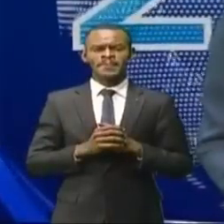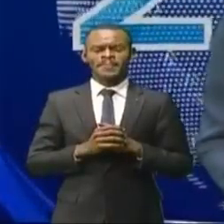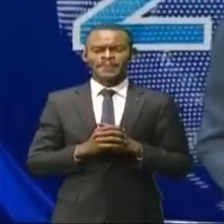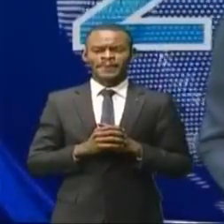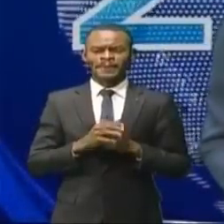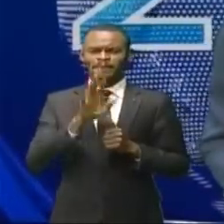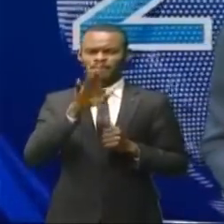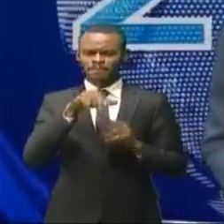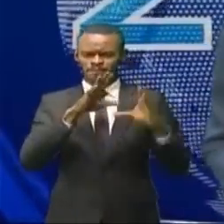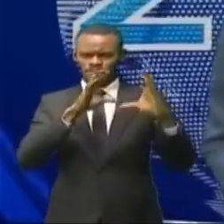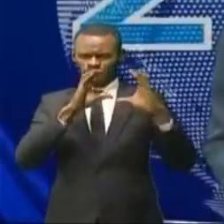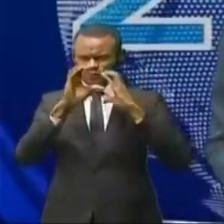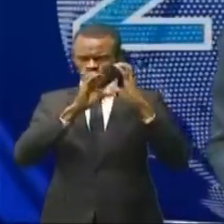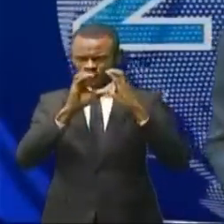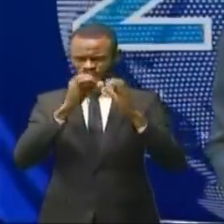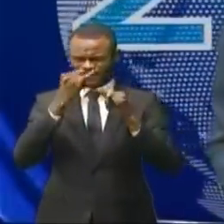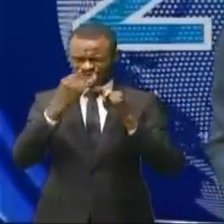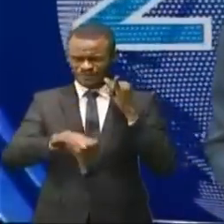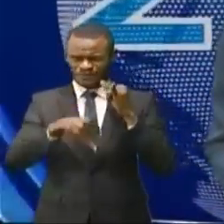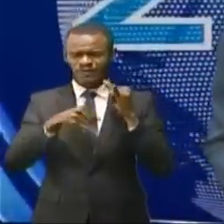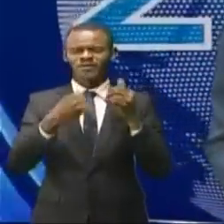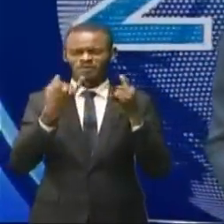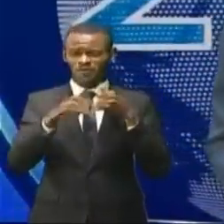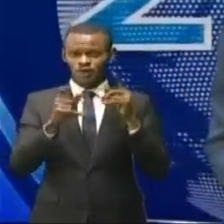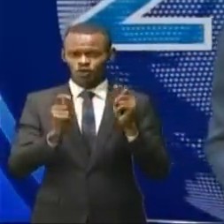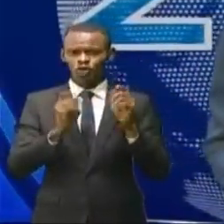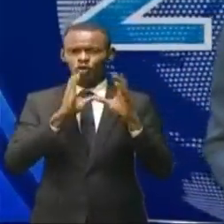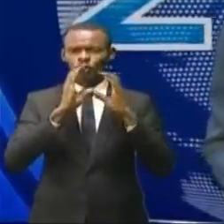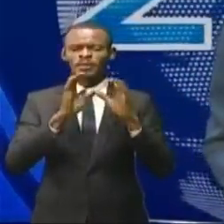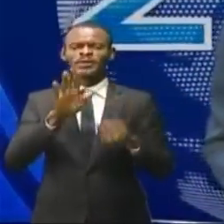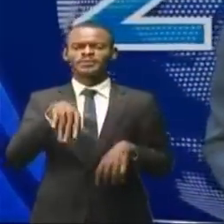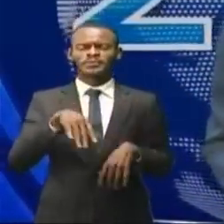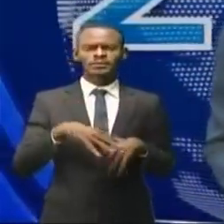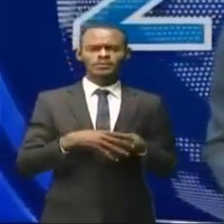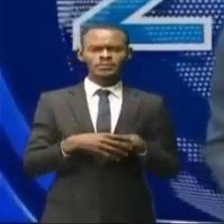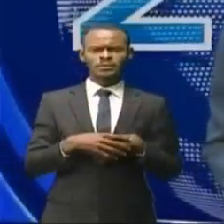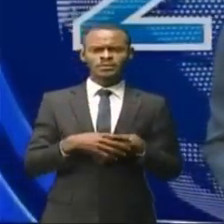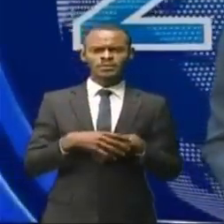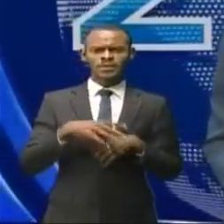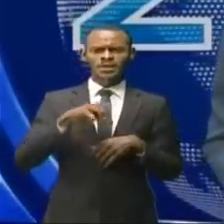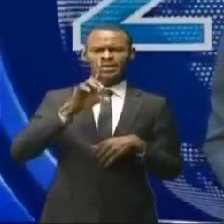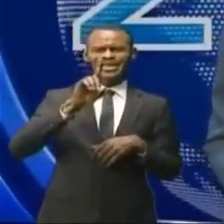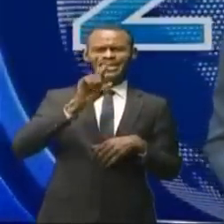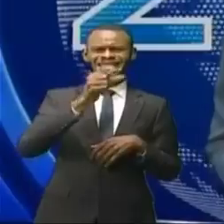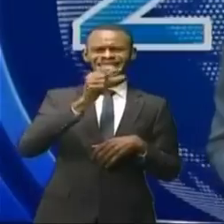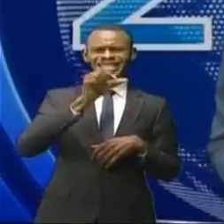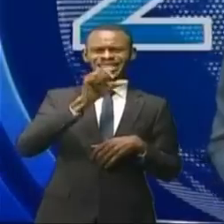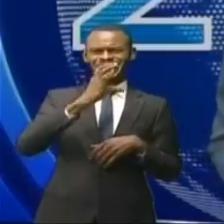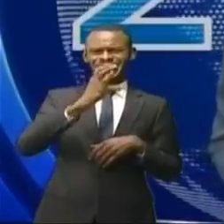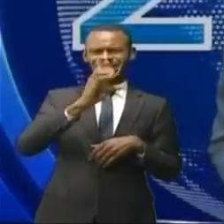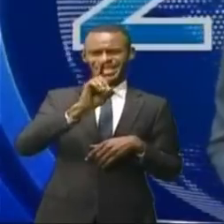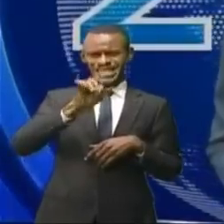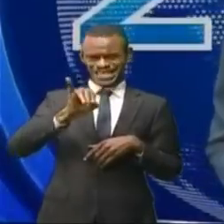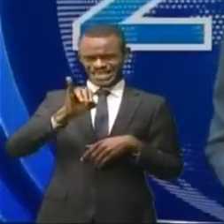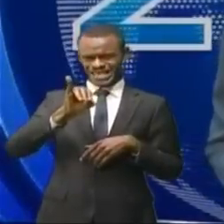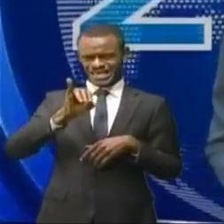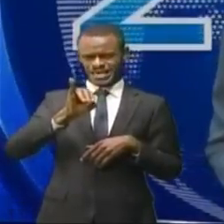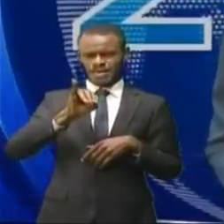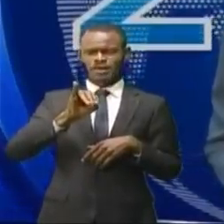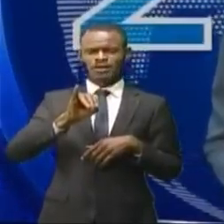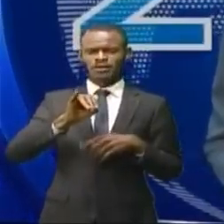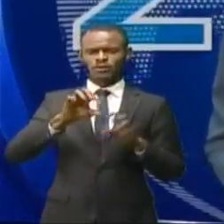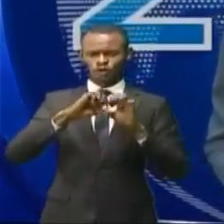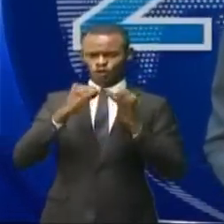et puis ce communiqué pour boucler complètement ce journal la direction générale de la DGCD la direction générale des corridors de